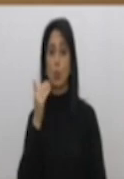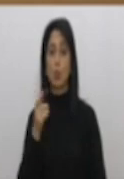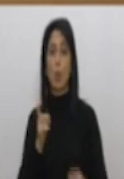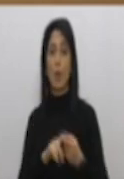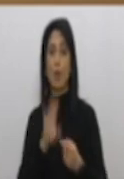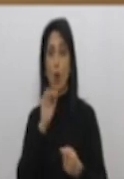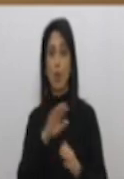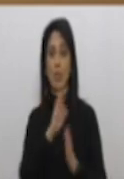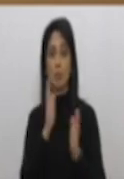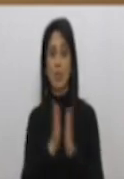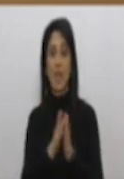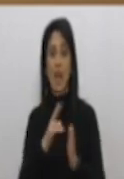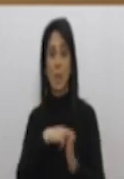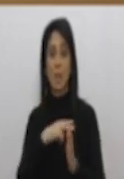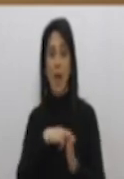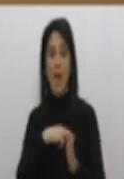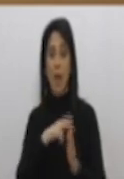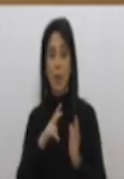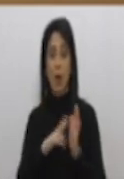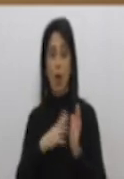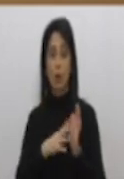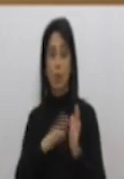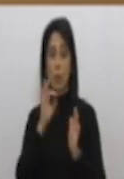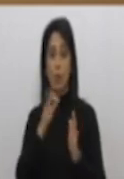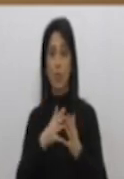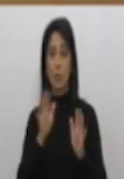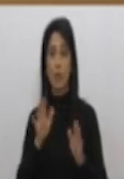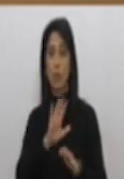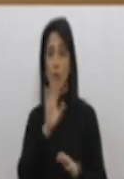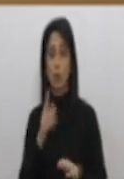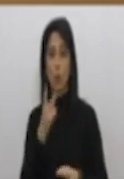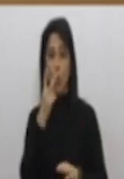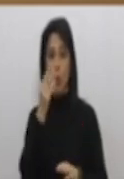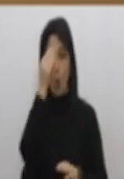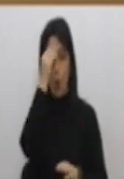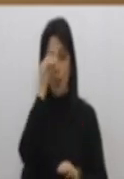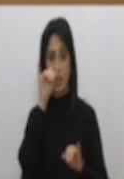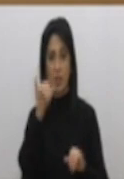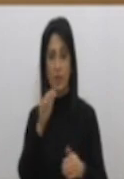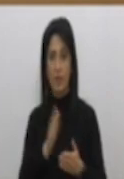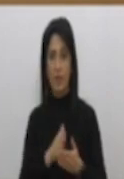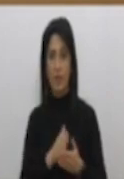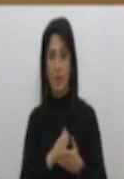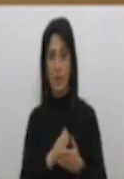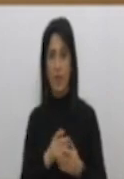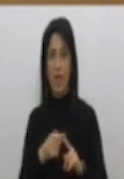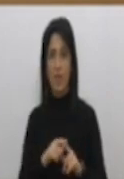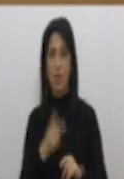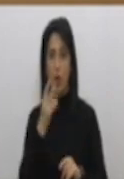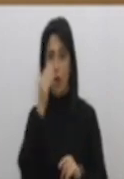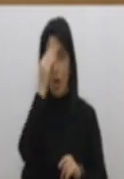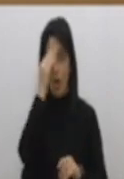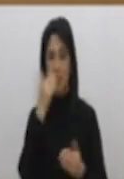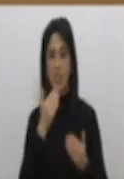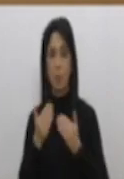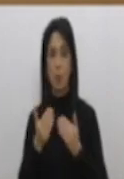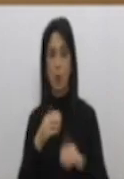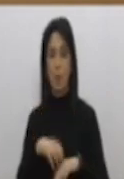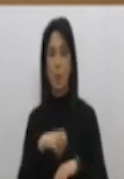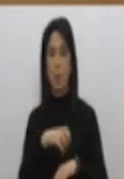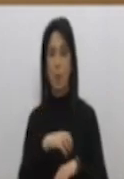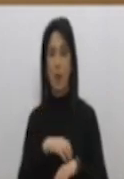როცა მთელი პარლამენტის 90%-ზე მეტს სულ ორი აზრი გააჩნია. და ეს ორი აზრი მოწოდებულია